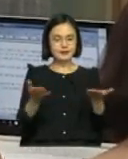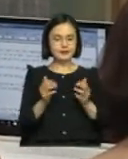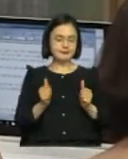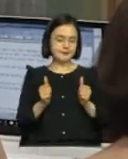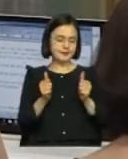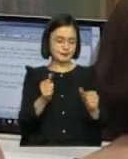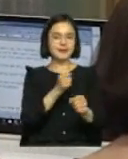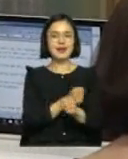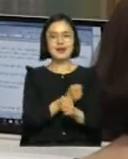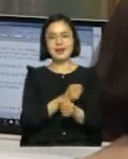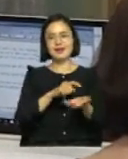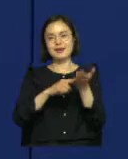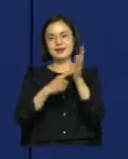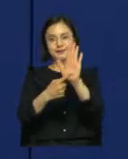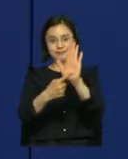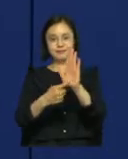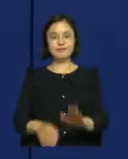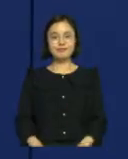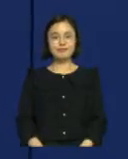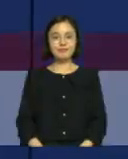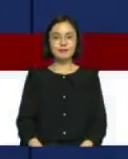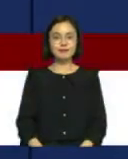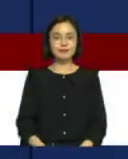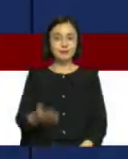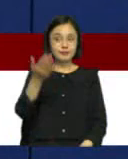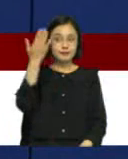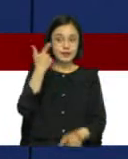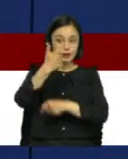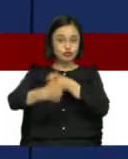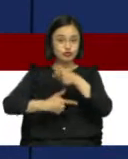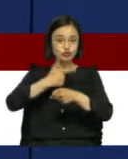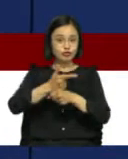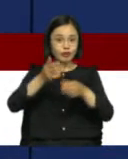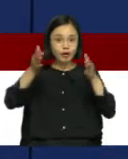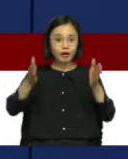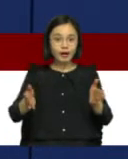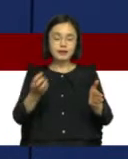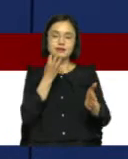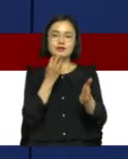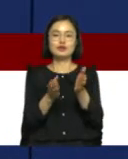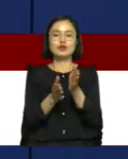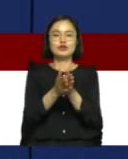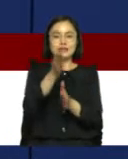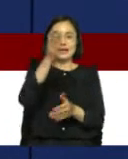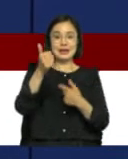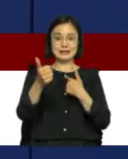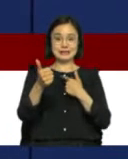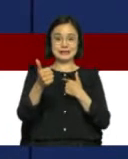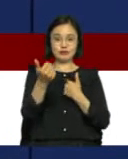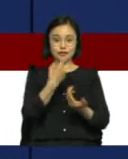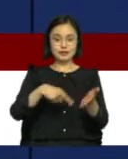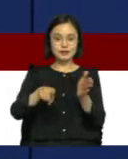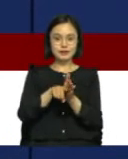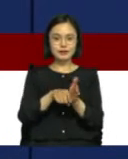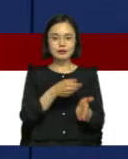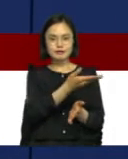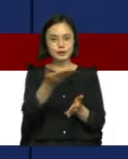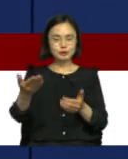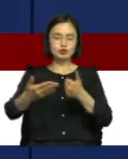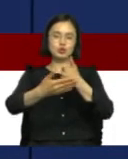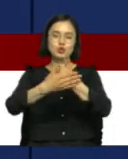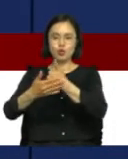입니다 지난 6년간 조 박원순 서울시장에 대한 엉엉 운 앞으로가 더 기대되는